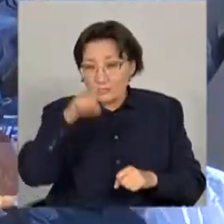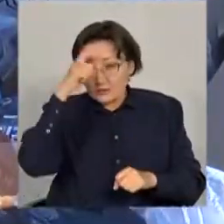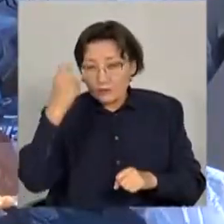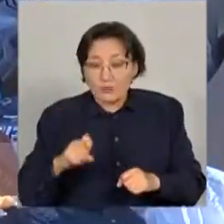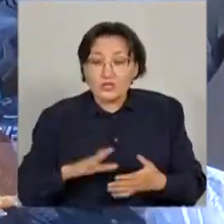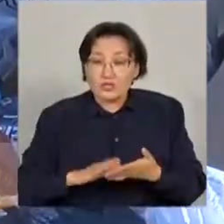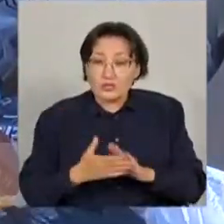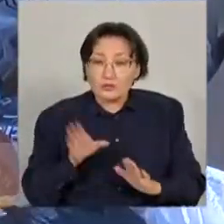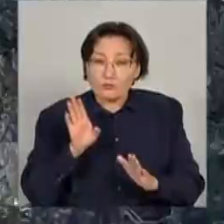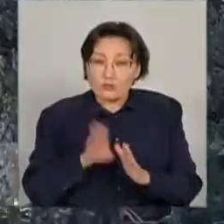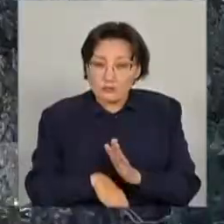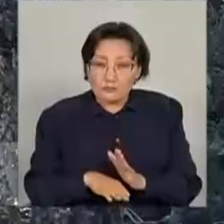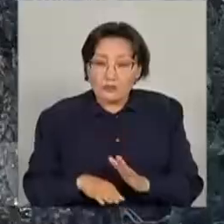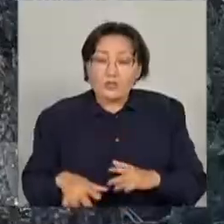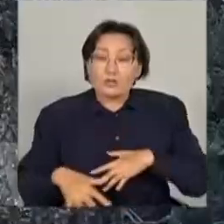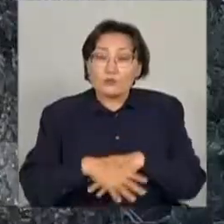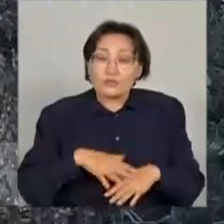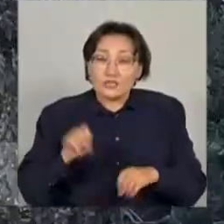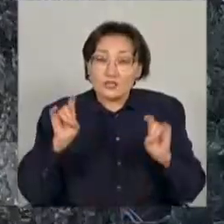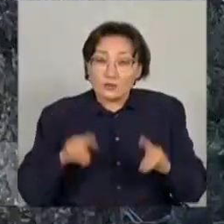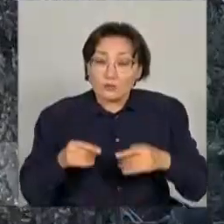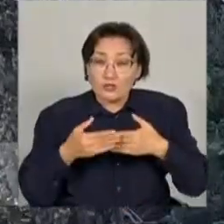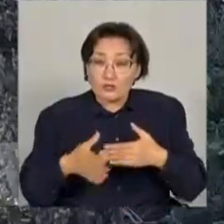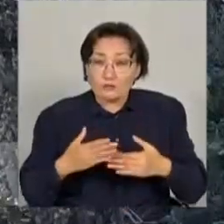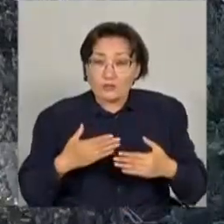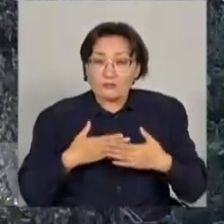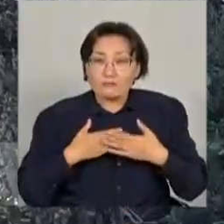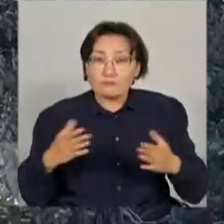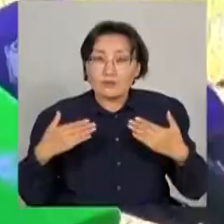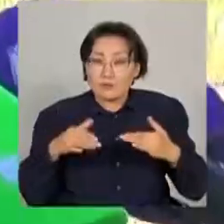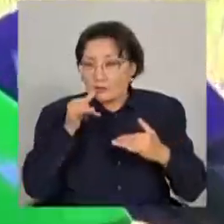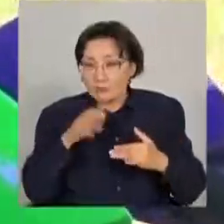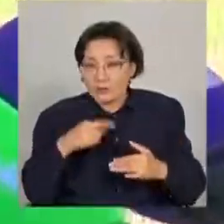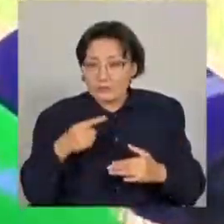жағдай тіпті ушығып кеткен. Көпшілік терезе ашып, демалудан қалдық деп отыр.